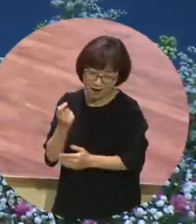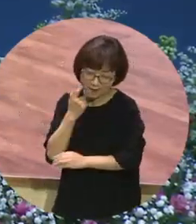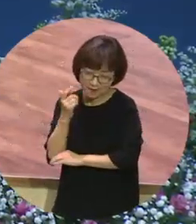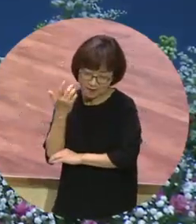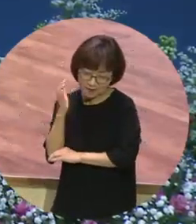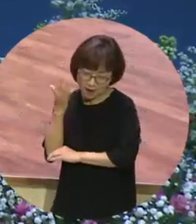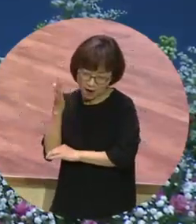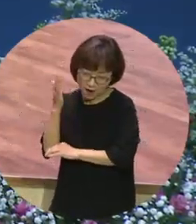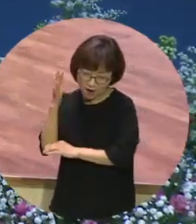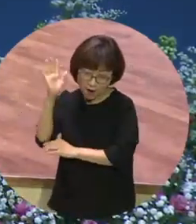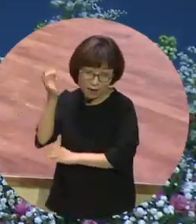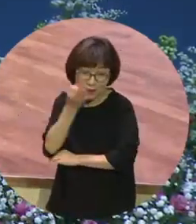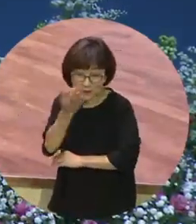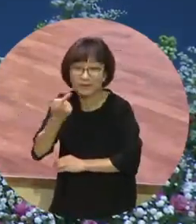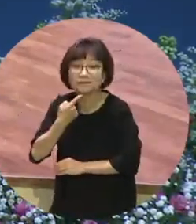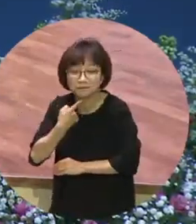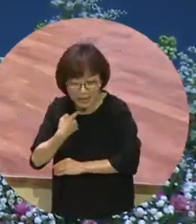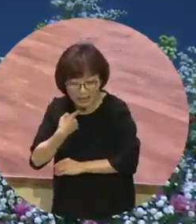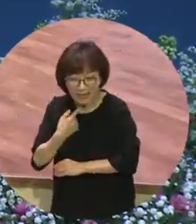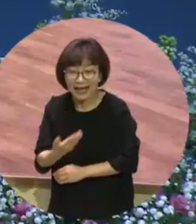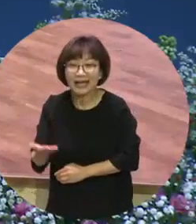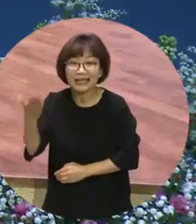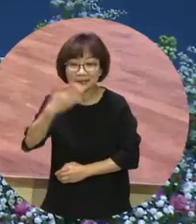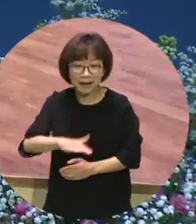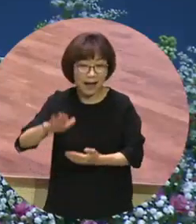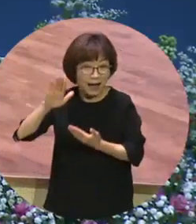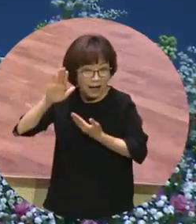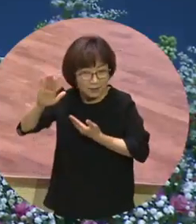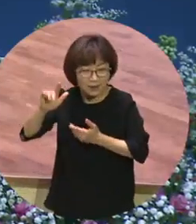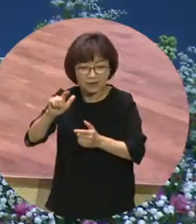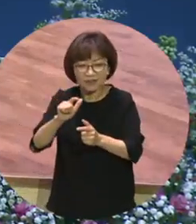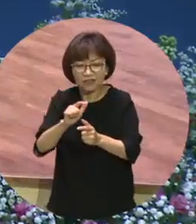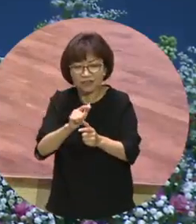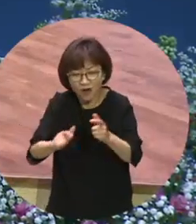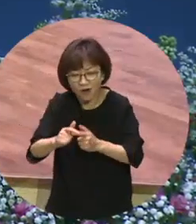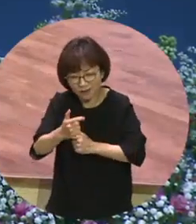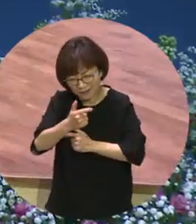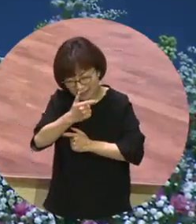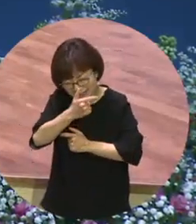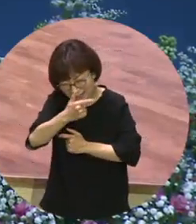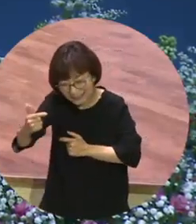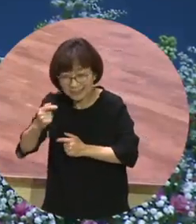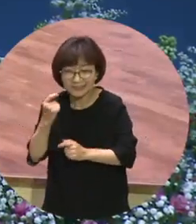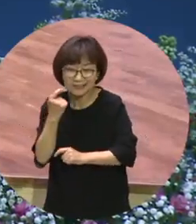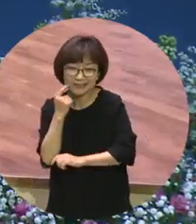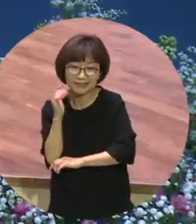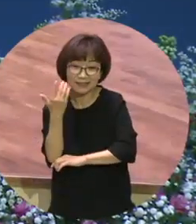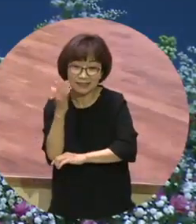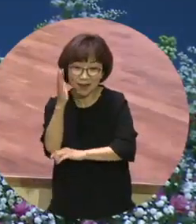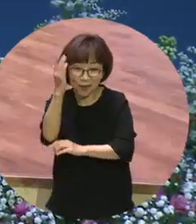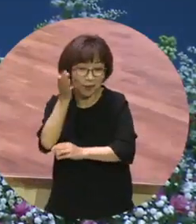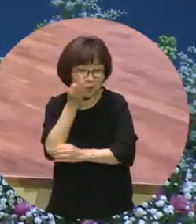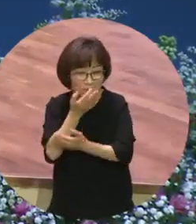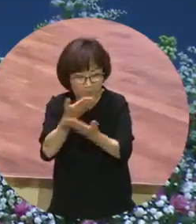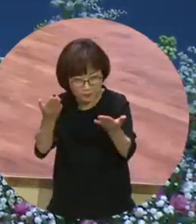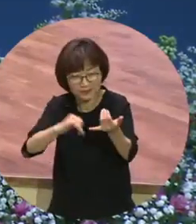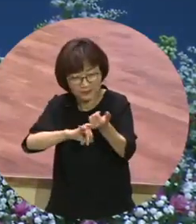시대에 하나님은 우리를 통해서 더 큰 영광을 우리에게 보여주실 것을 지금 말씀하고 있는 거예요.